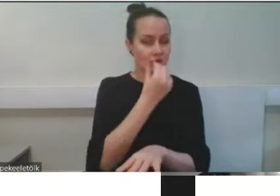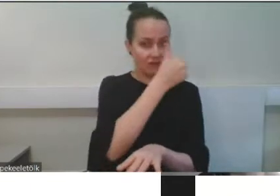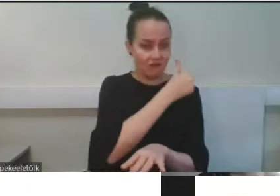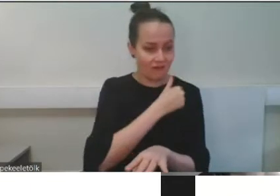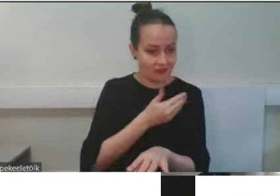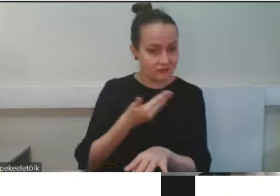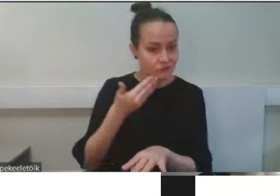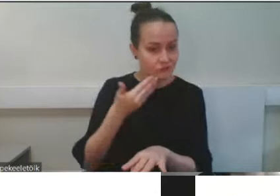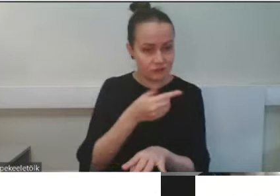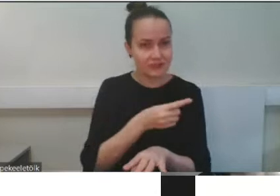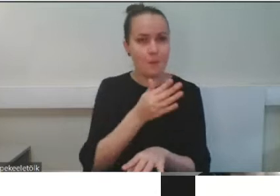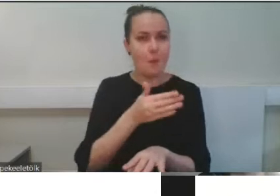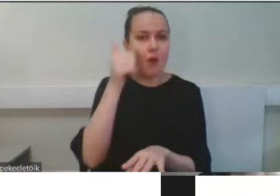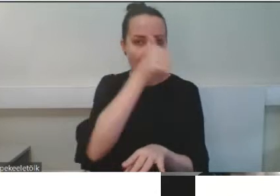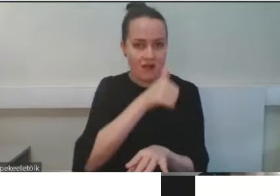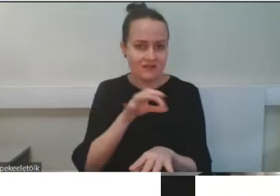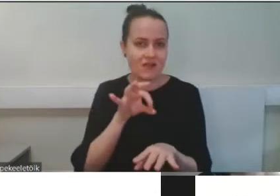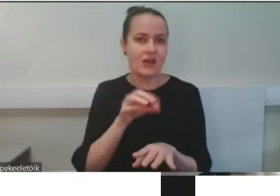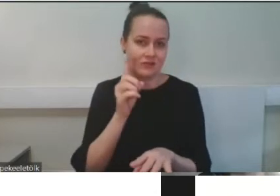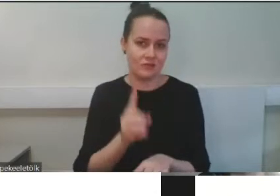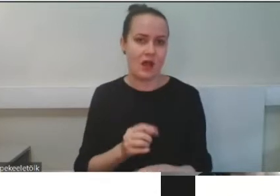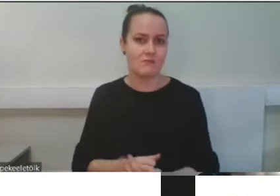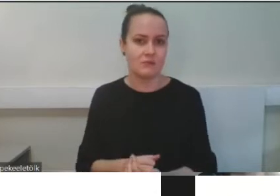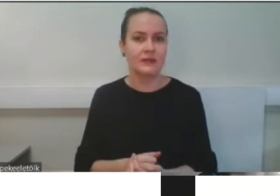riikides veel ei ole, et ei ole olnud kohustuslik tunnus.